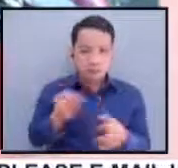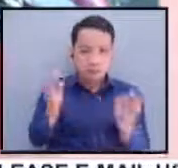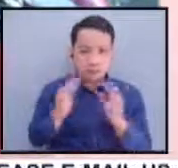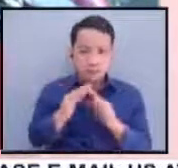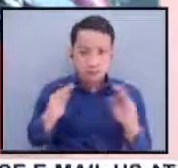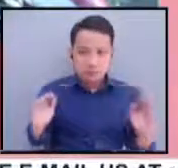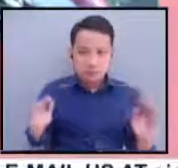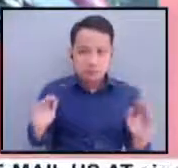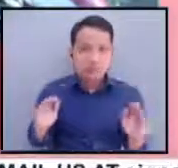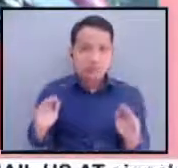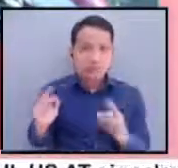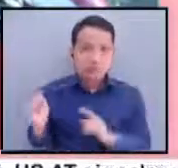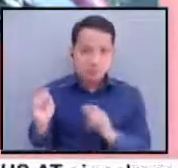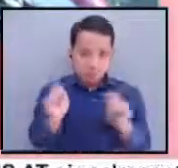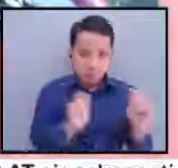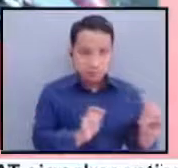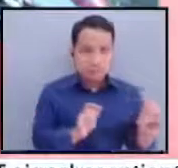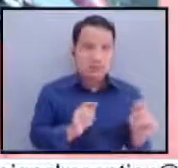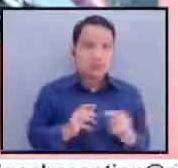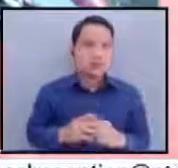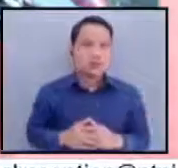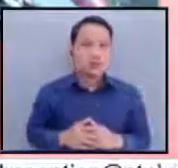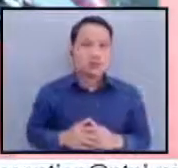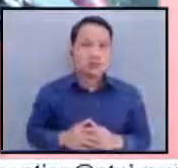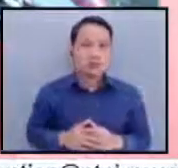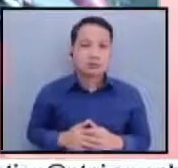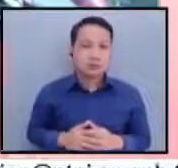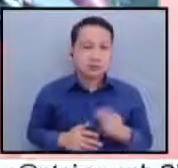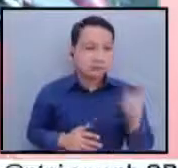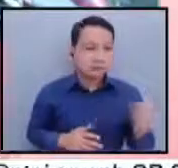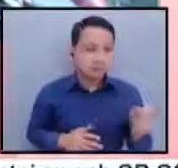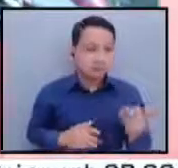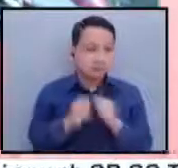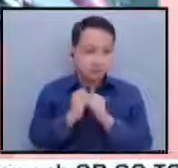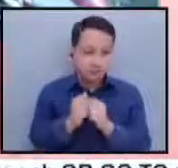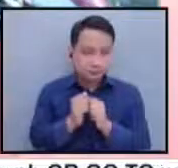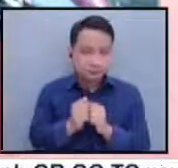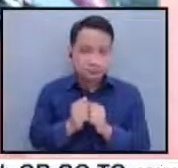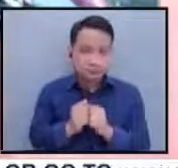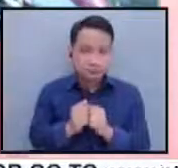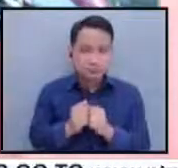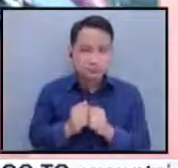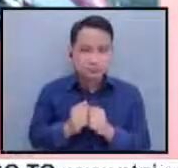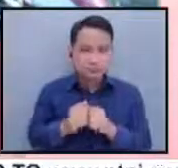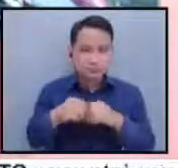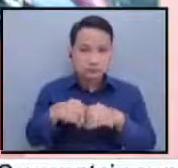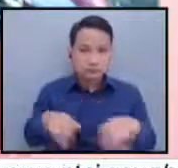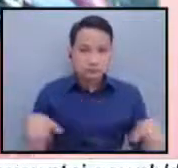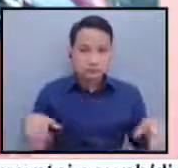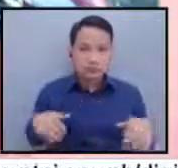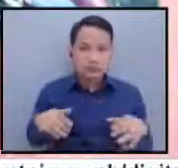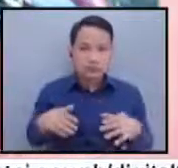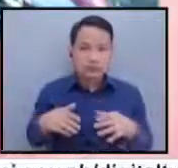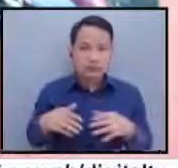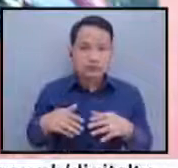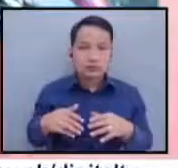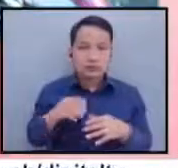kaya i-relocate na lang sila. Sila ba ay kabilang sa mga informal settlers din dyan sa QC?